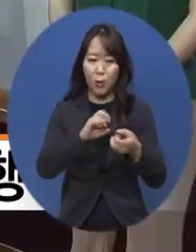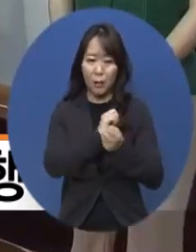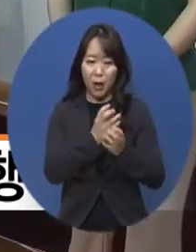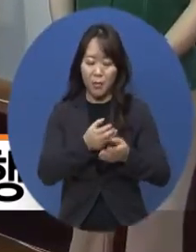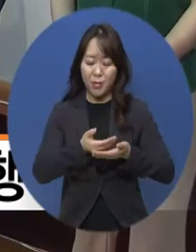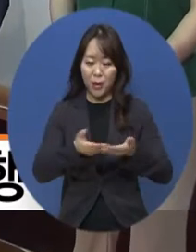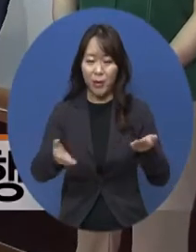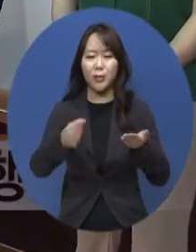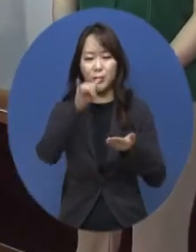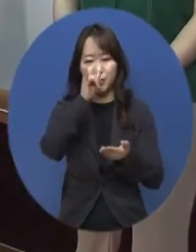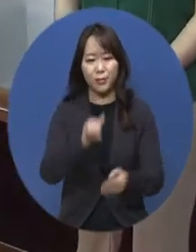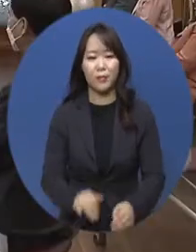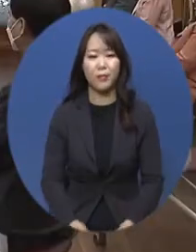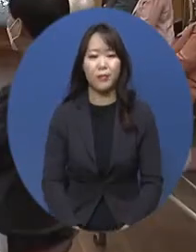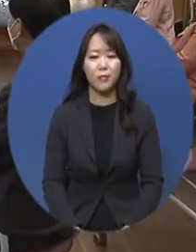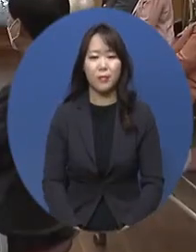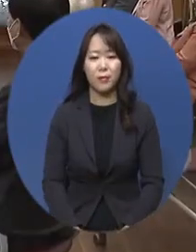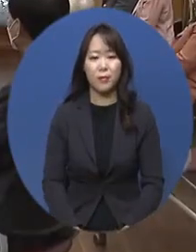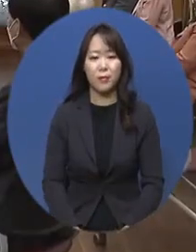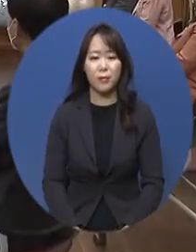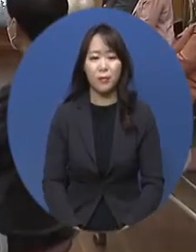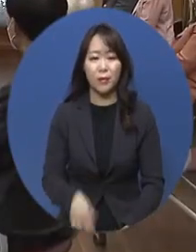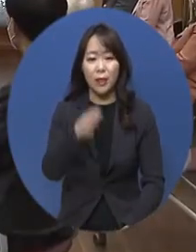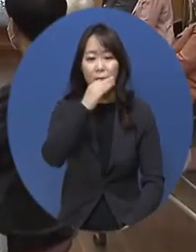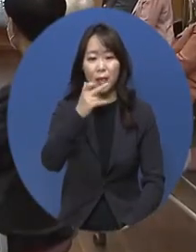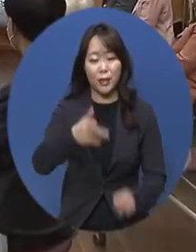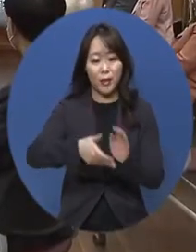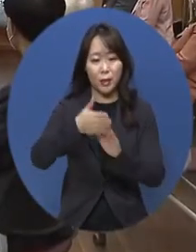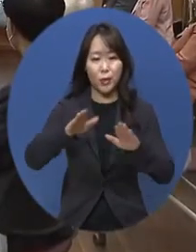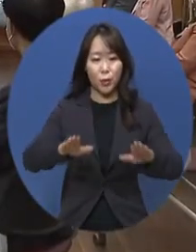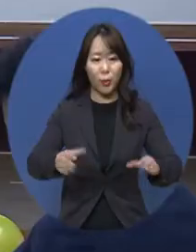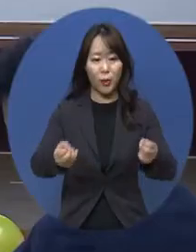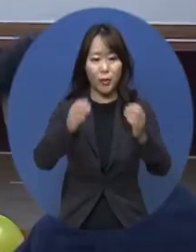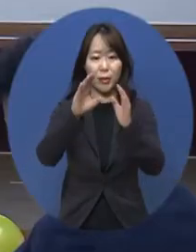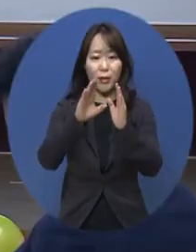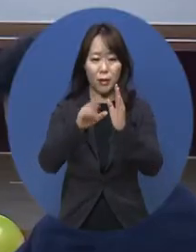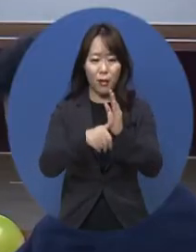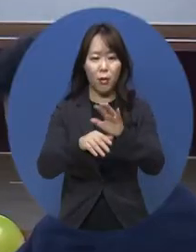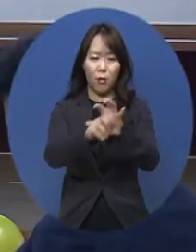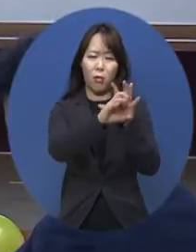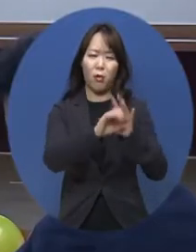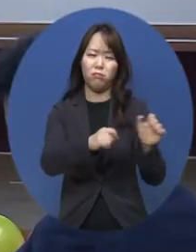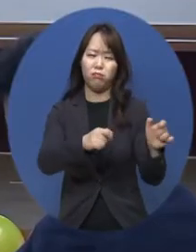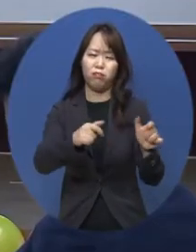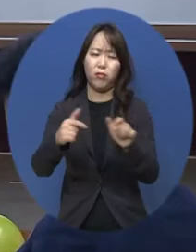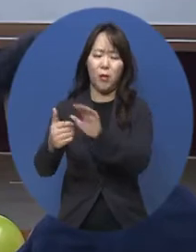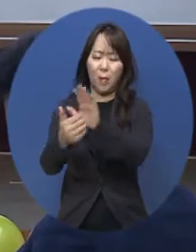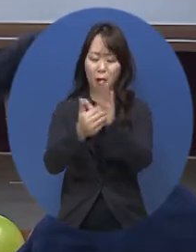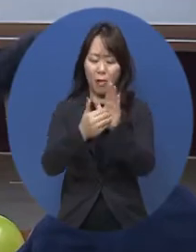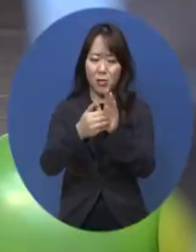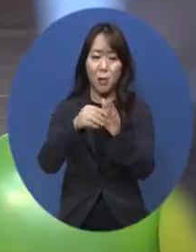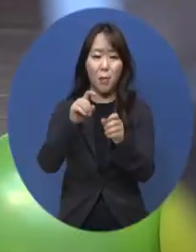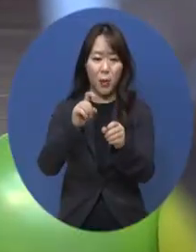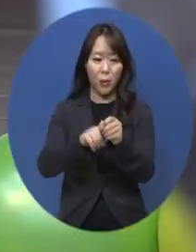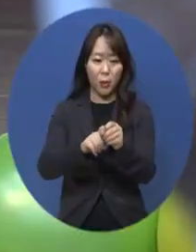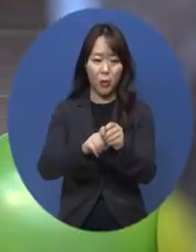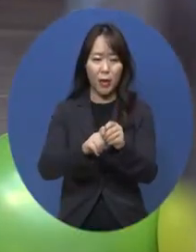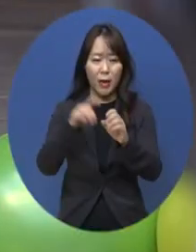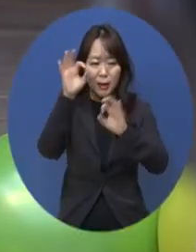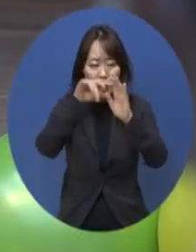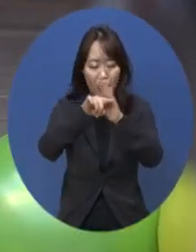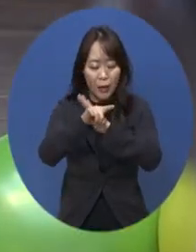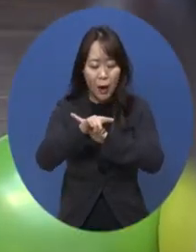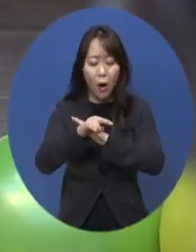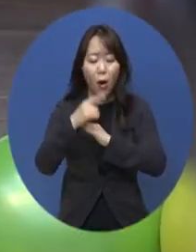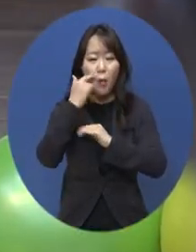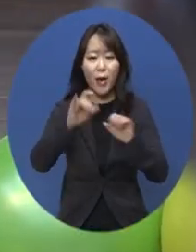전달식이 진행되었습니다 익산시는 올해 어버이날 행사를 코론 알고 확산 방지를 고려해 찾아가는 어버이날